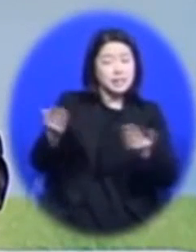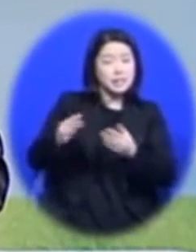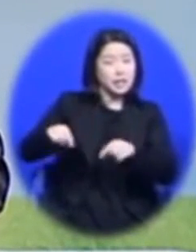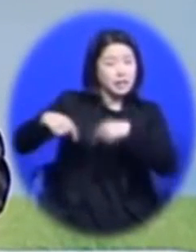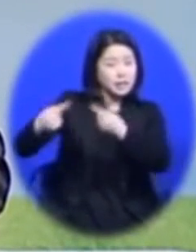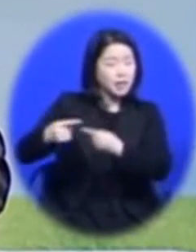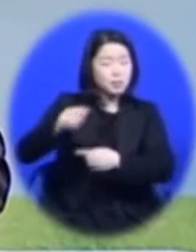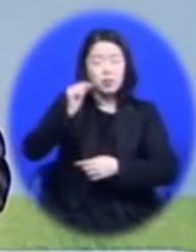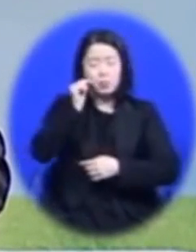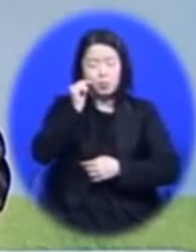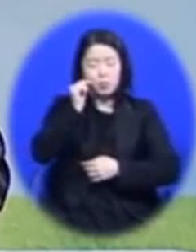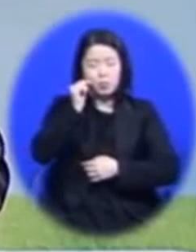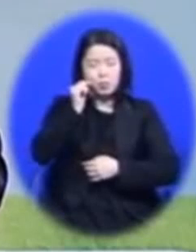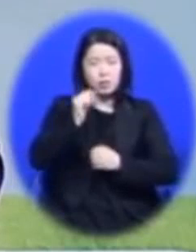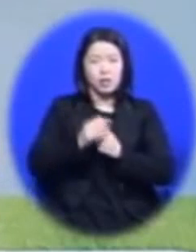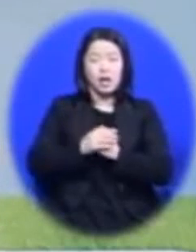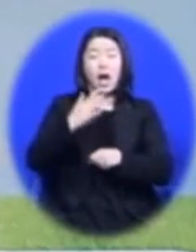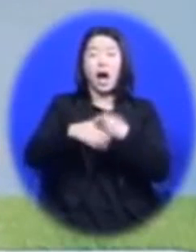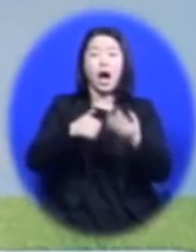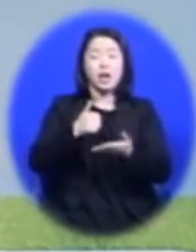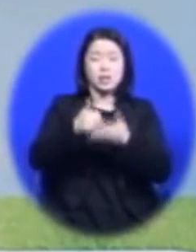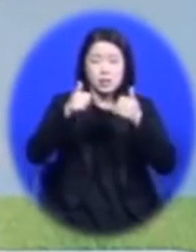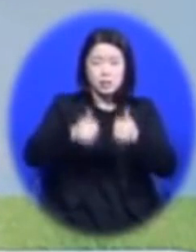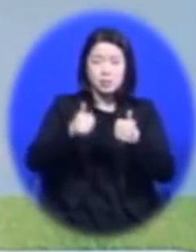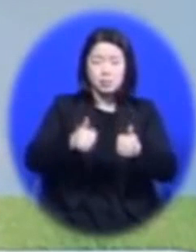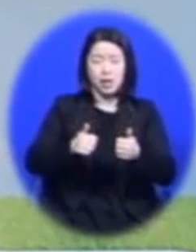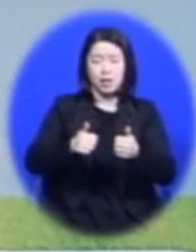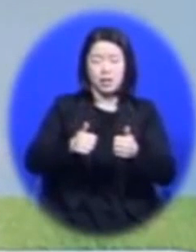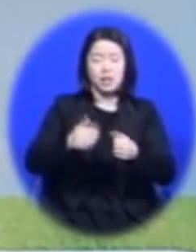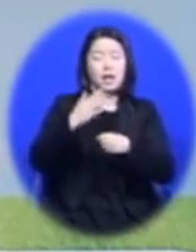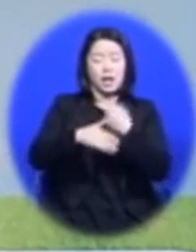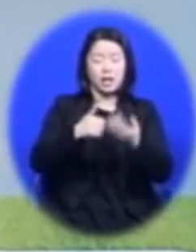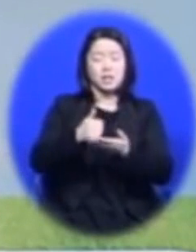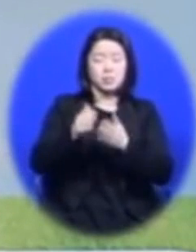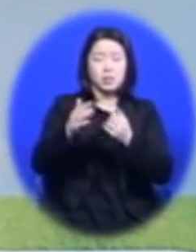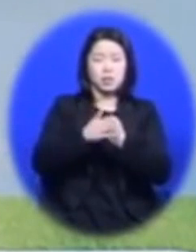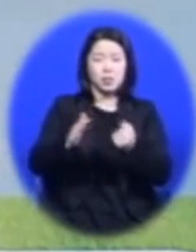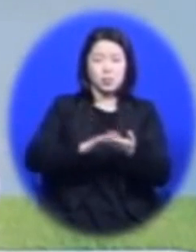수가 없어요. 하나님의 심판하신 하나님이시니까.